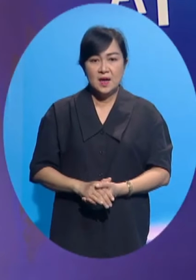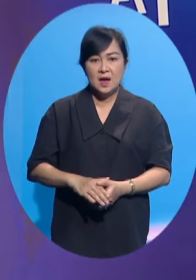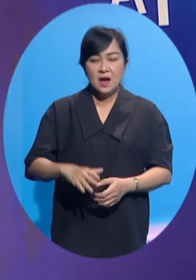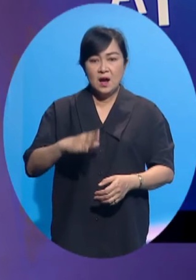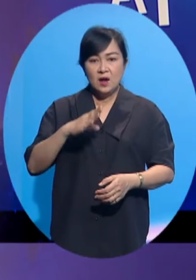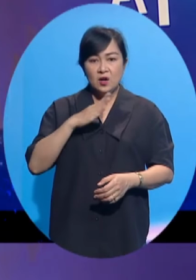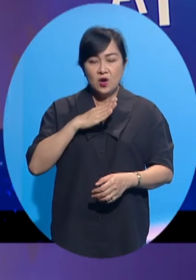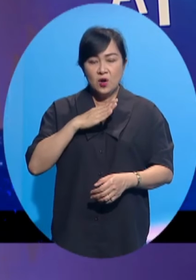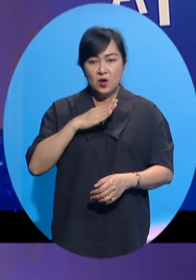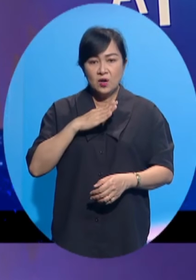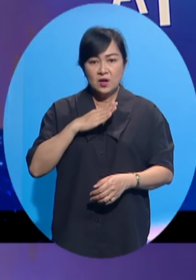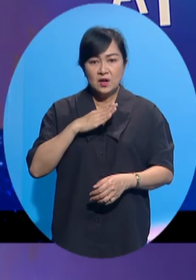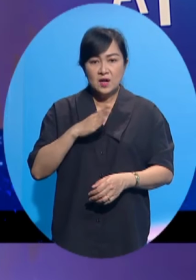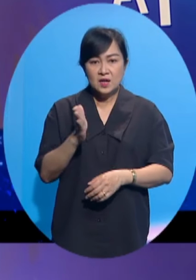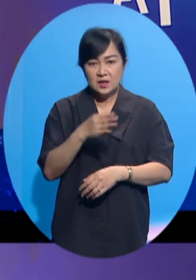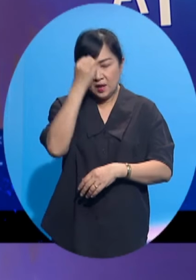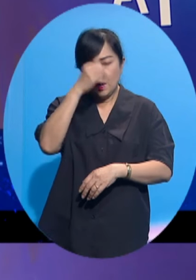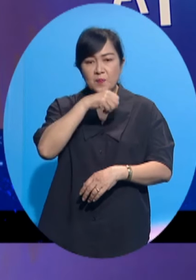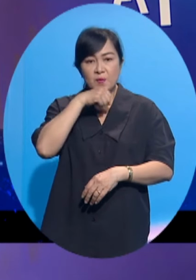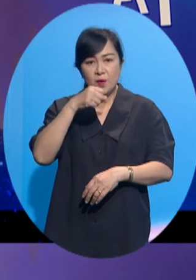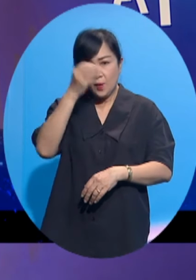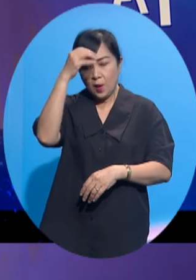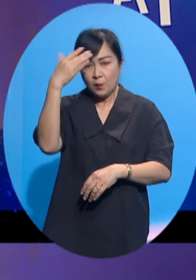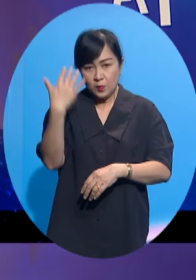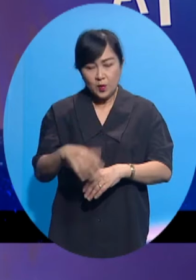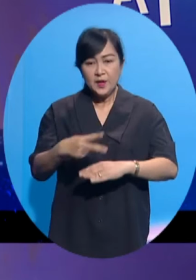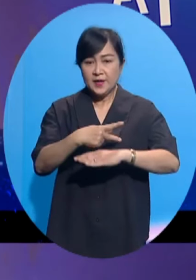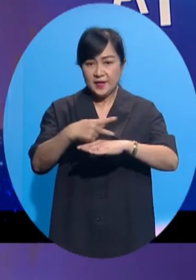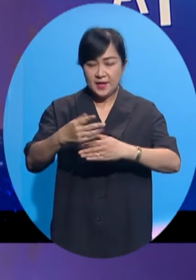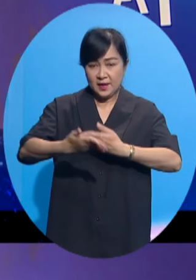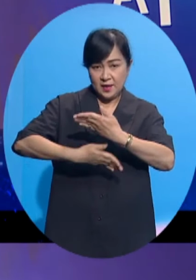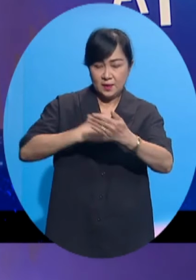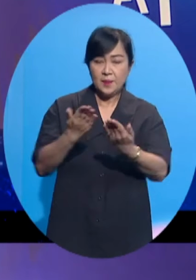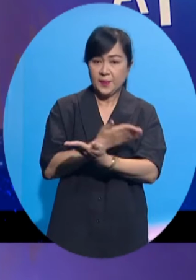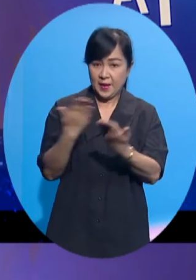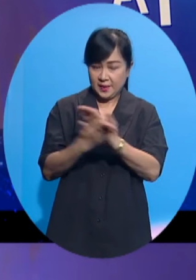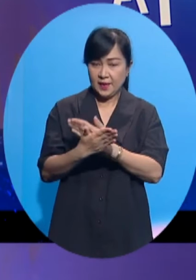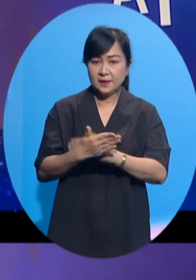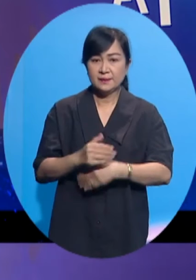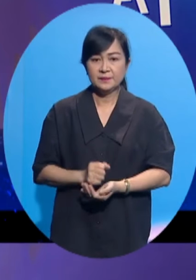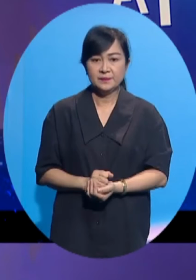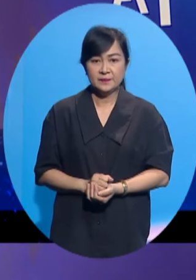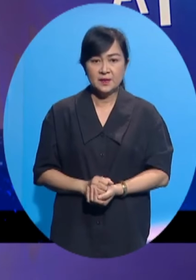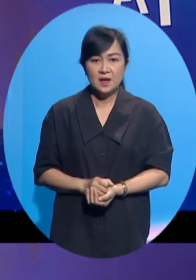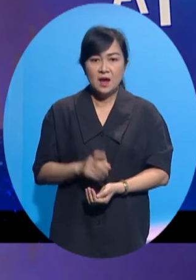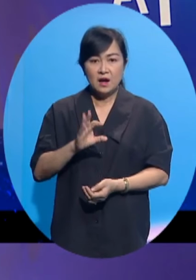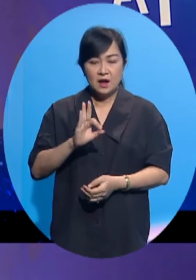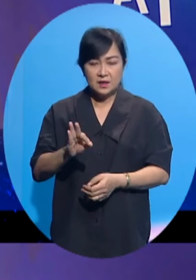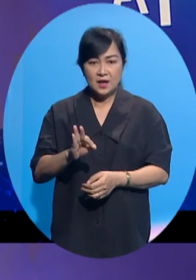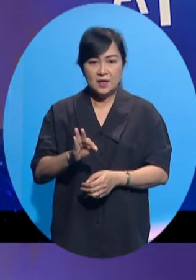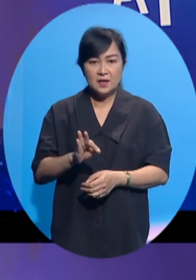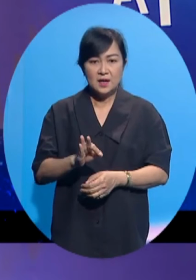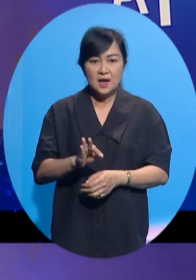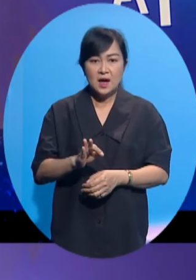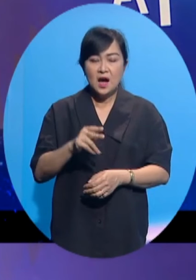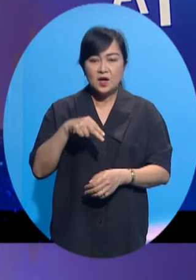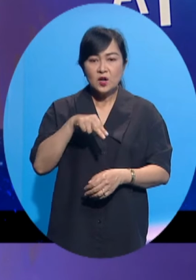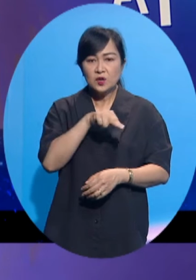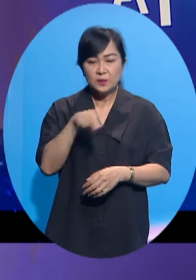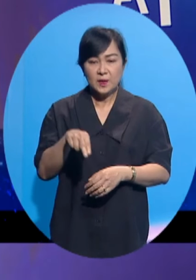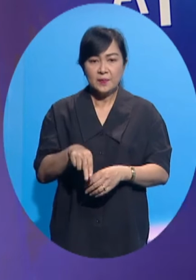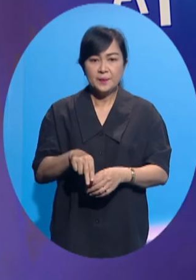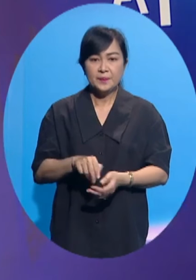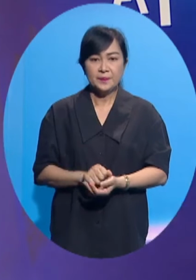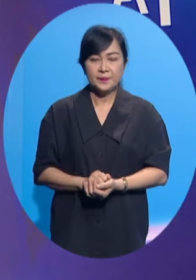viết của con khá là yếu. Sau khi học tại Yola thì kỹ năng viết của con đã được cải thiện, như con sẽ thêm được nhiều vốn từ ngữ hơn, phương